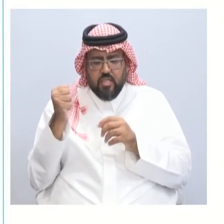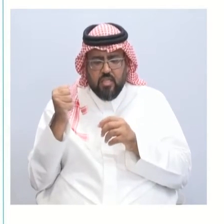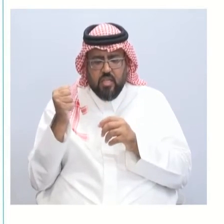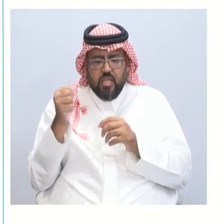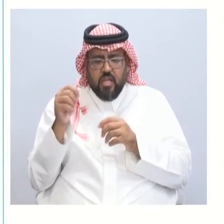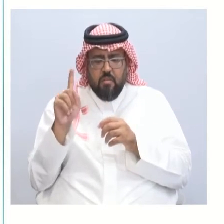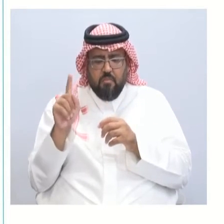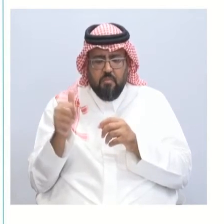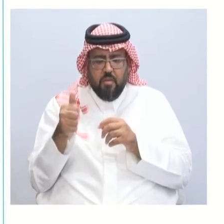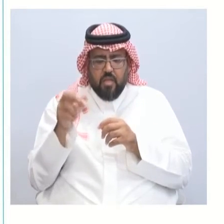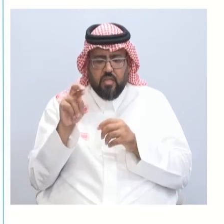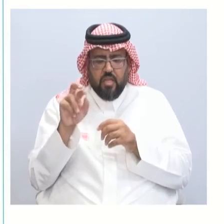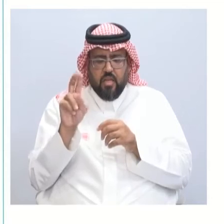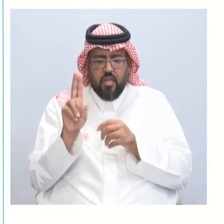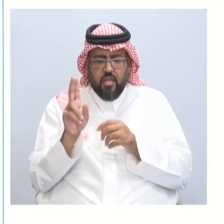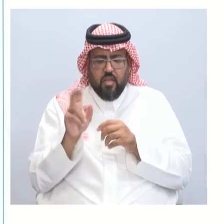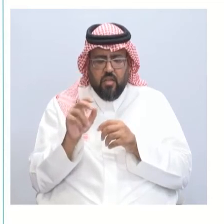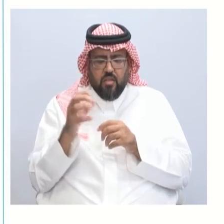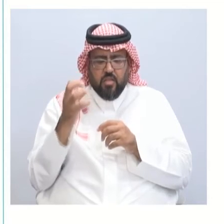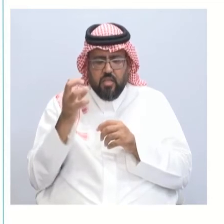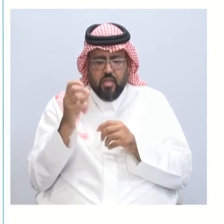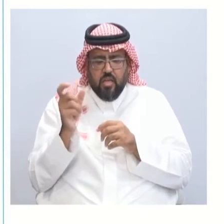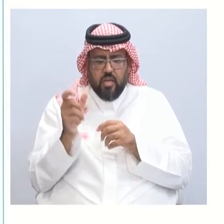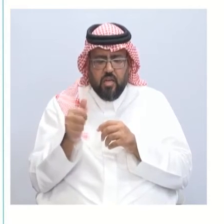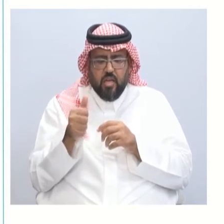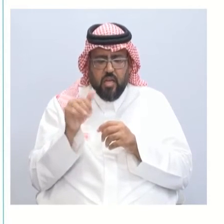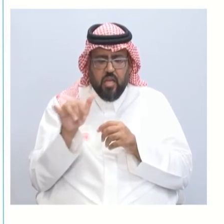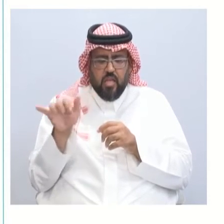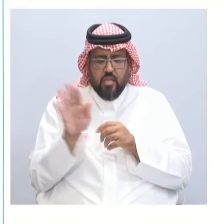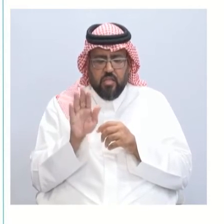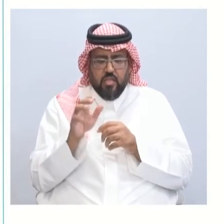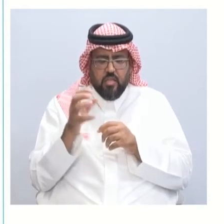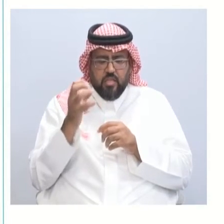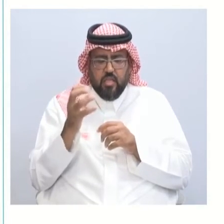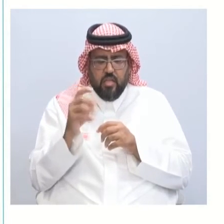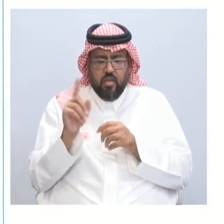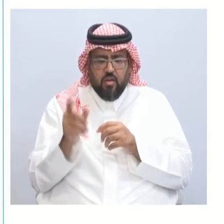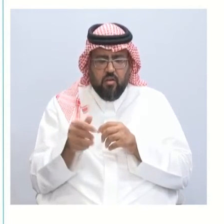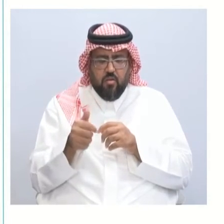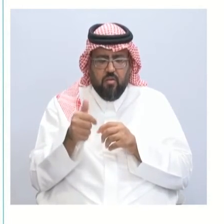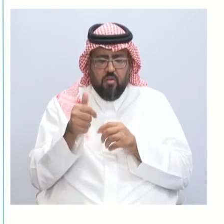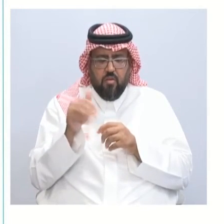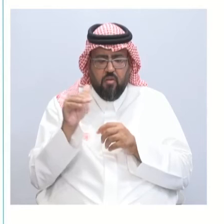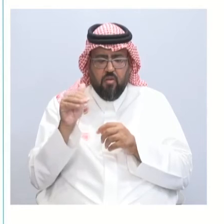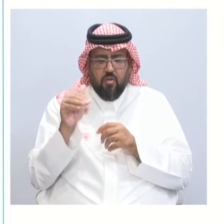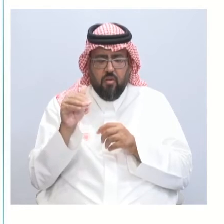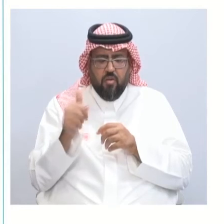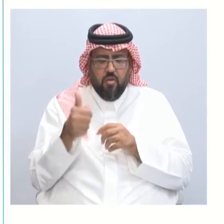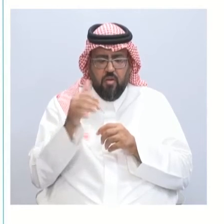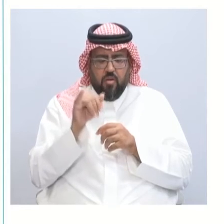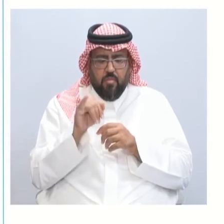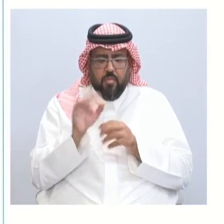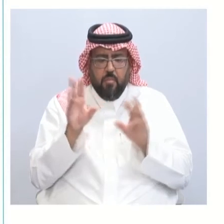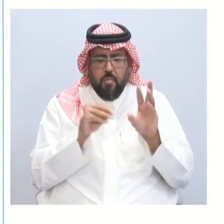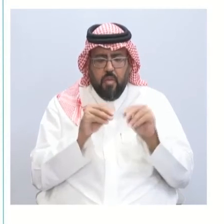بازلت صخر نايس ولدينا واحد واضح صخر الرخام هذه بعض امثله